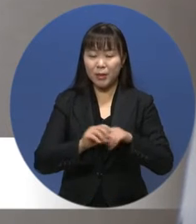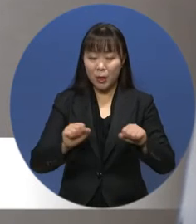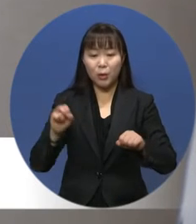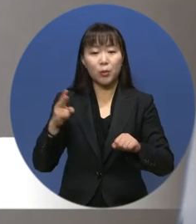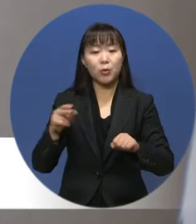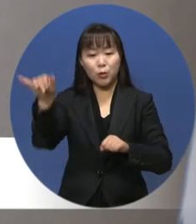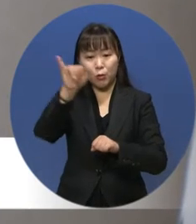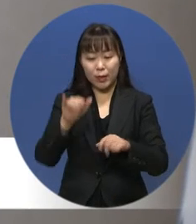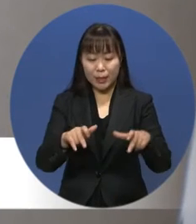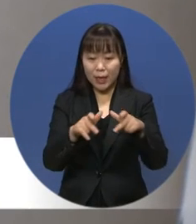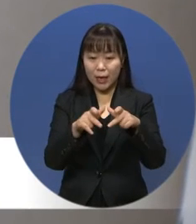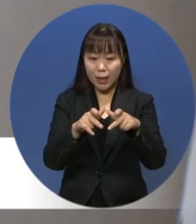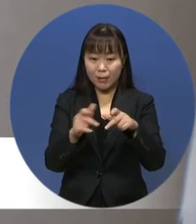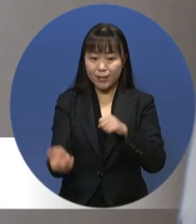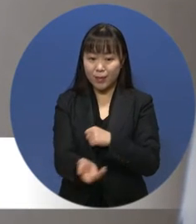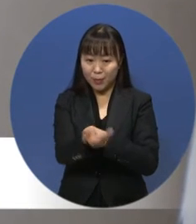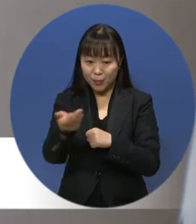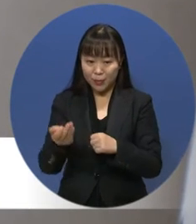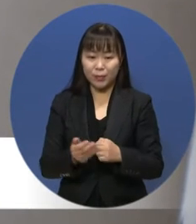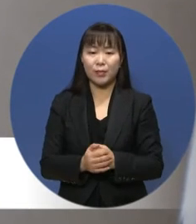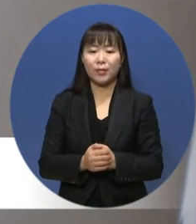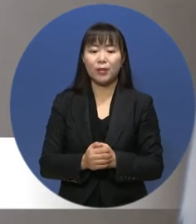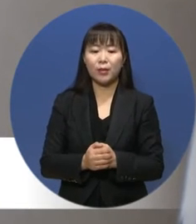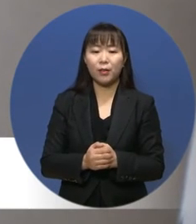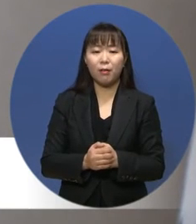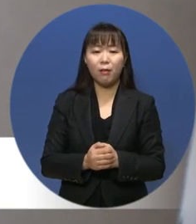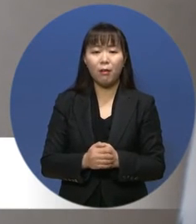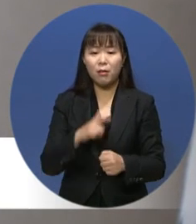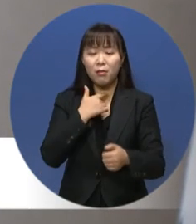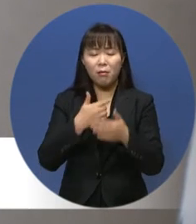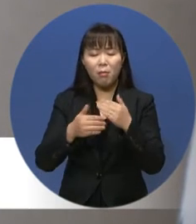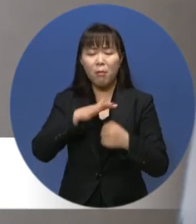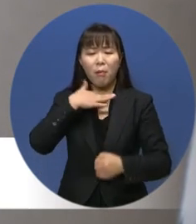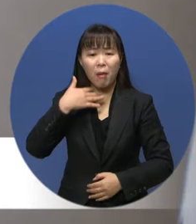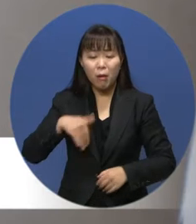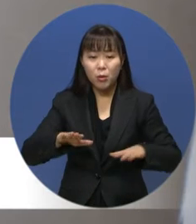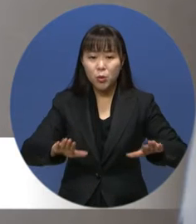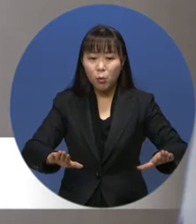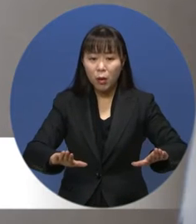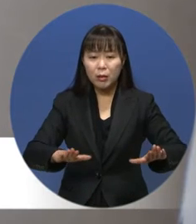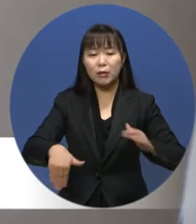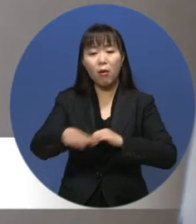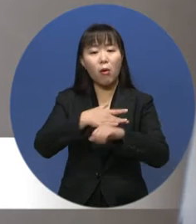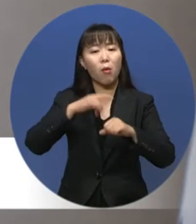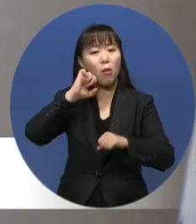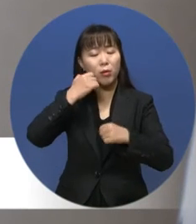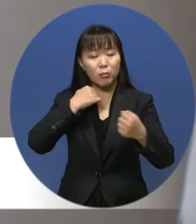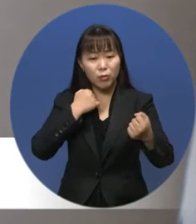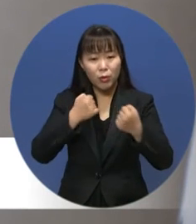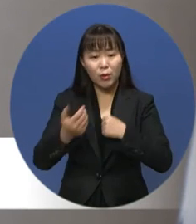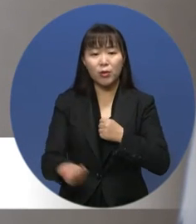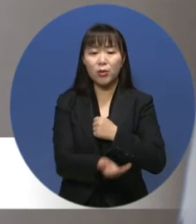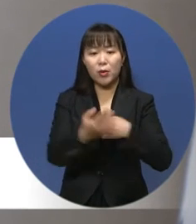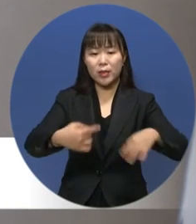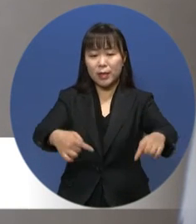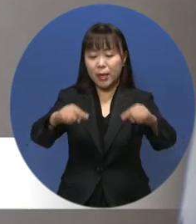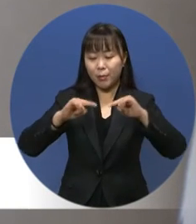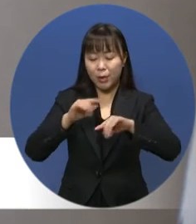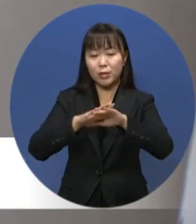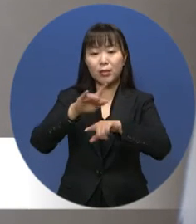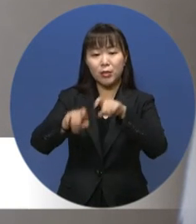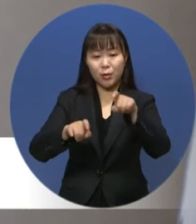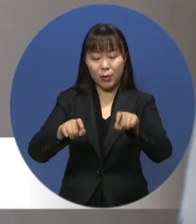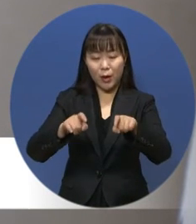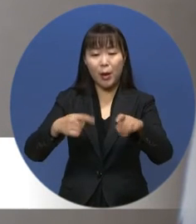그리고 전국의 장애인 여러분, 그 누구도 경험하지 못한 어려운 상황에서도 여러분의 참여와 실천